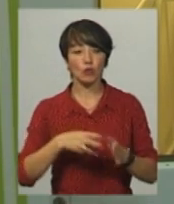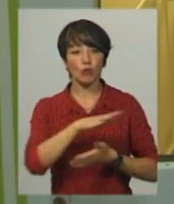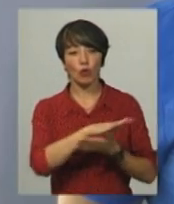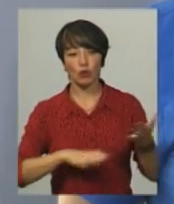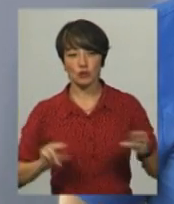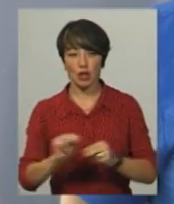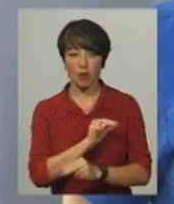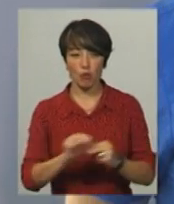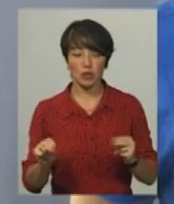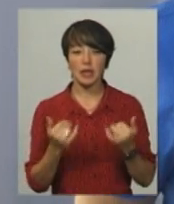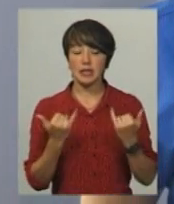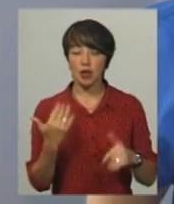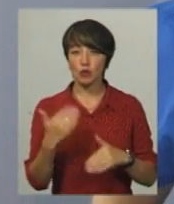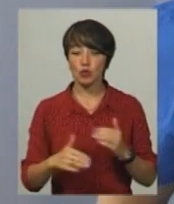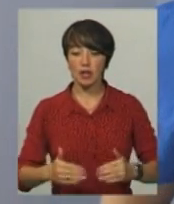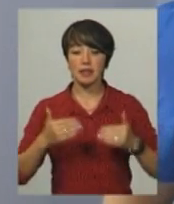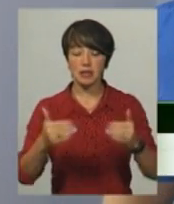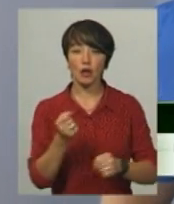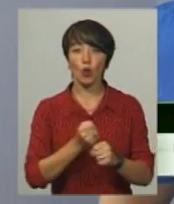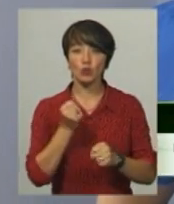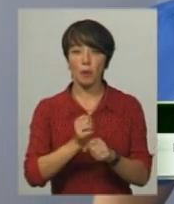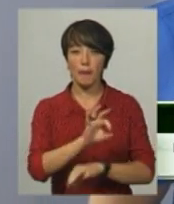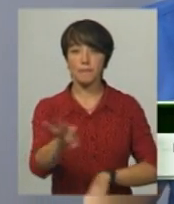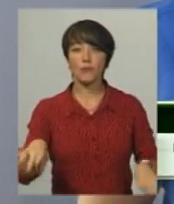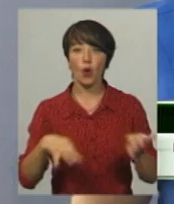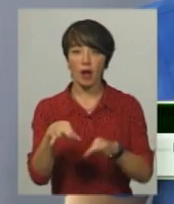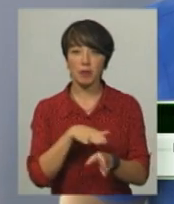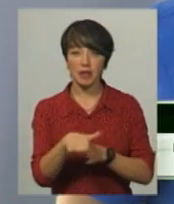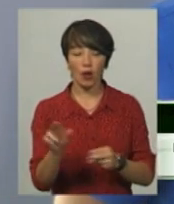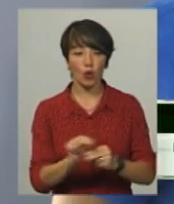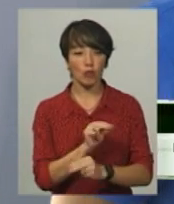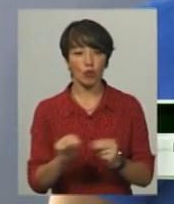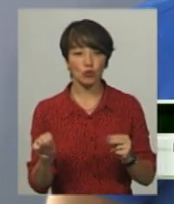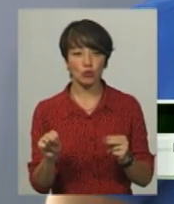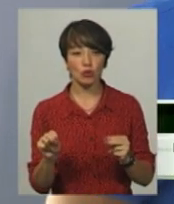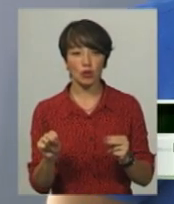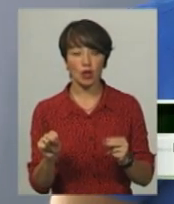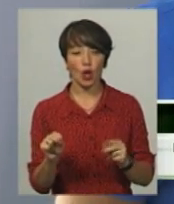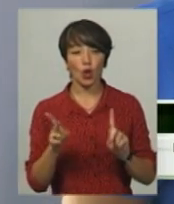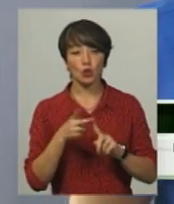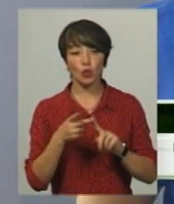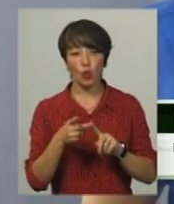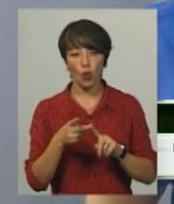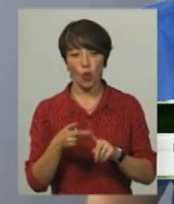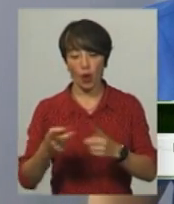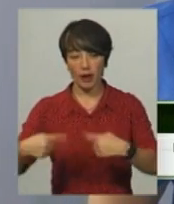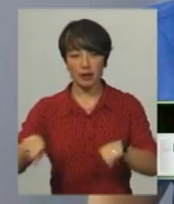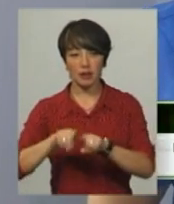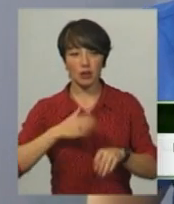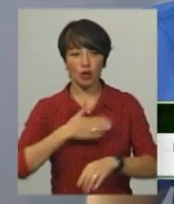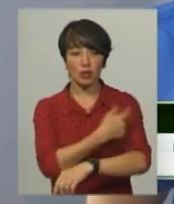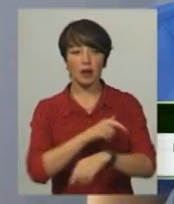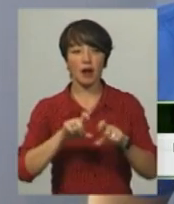лікарні. Зараз уже на стадії розробки проект капітального ремонту другого крила нашої